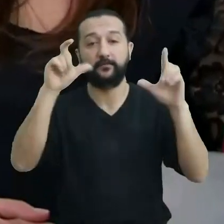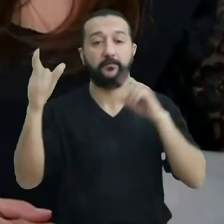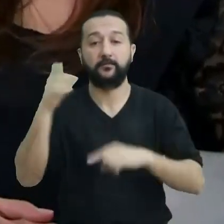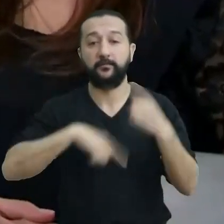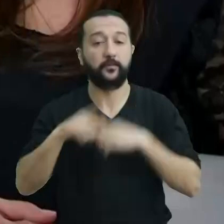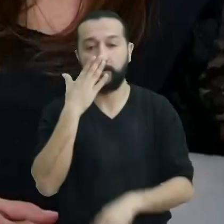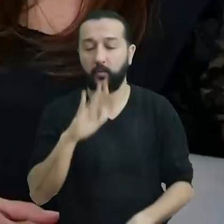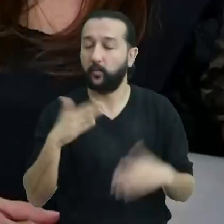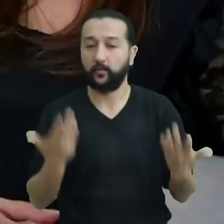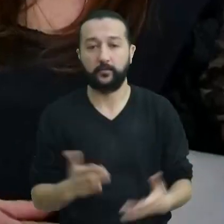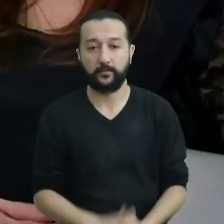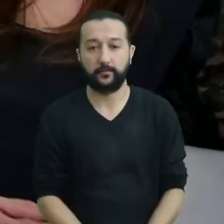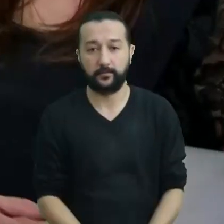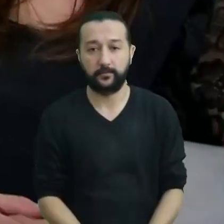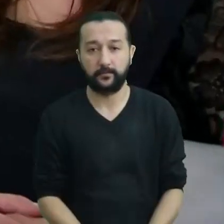selfie, yok şık şık şık şık şık.